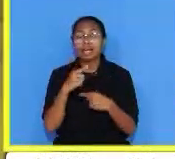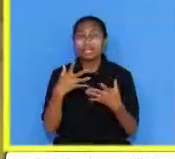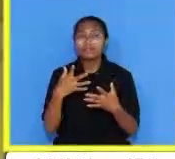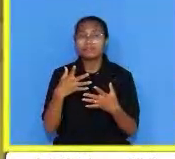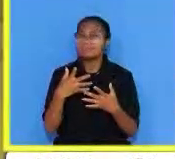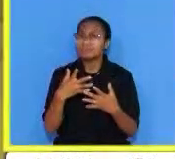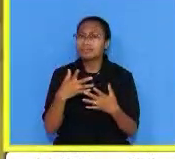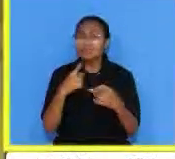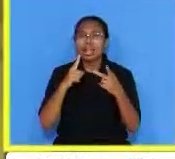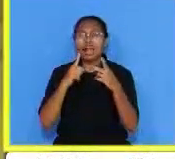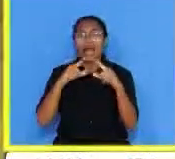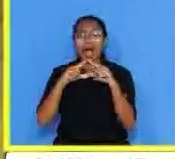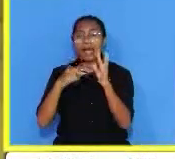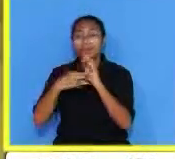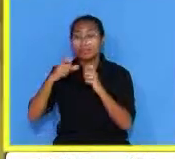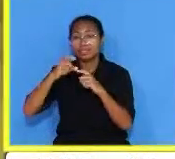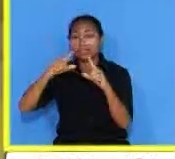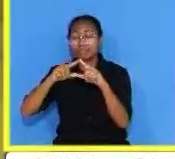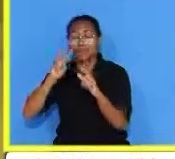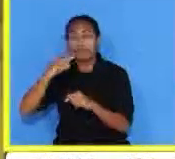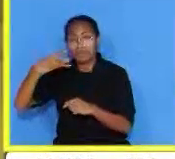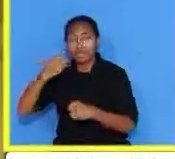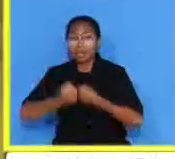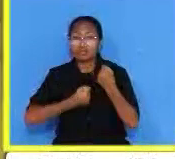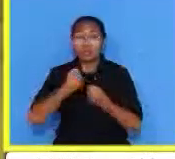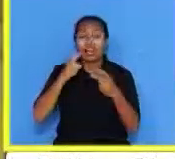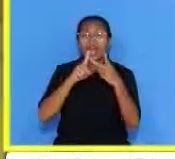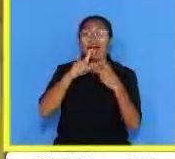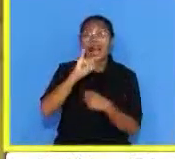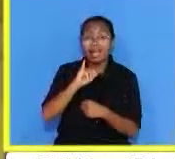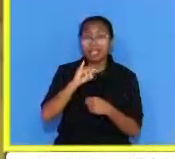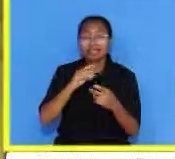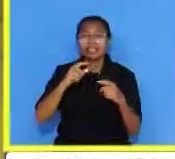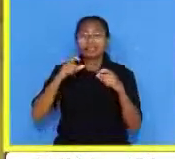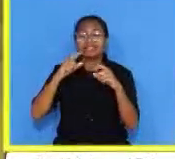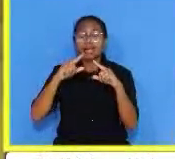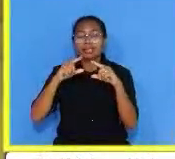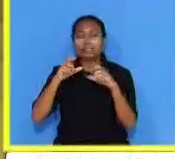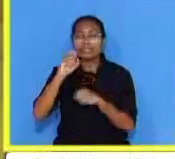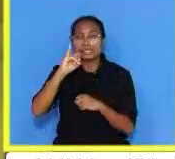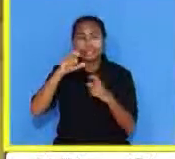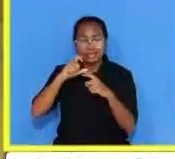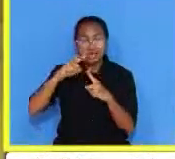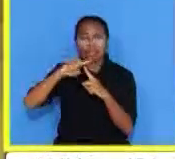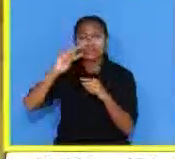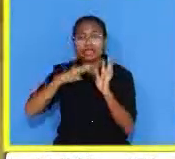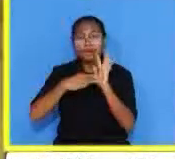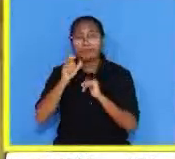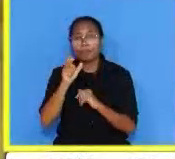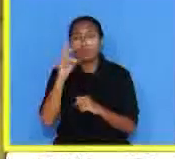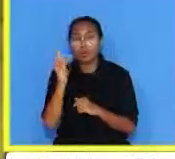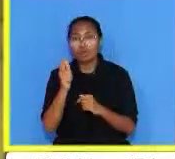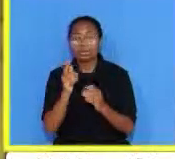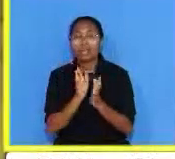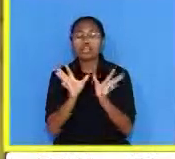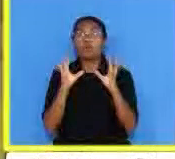Everyone IMSEF yang dilaksanakan oleh Humanity and Inclusion, CIS Timor, dan Sasana Inklusi dan Gerakan Advokasi